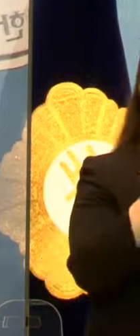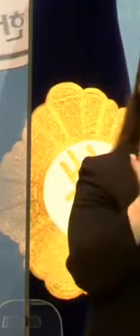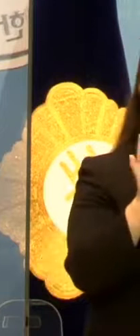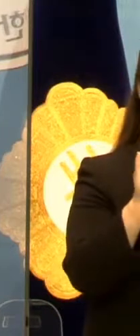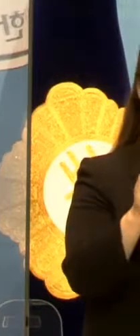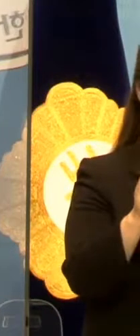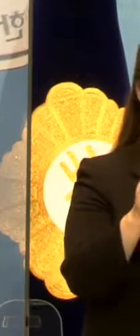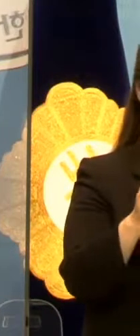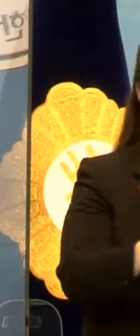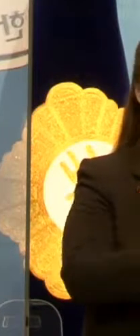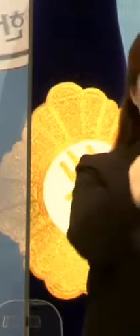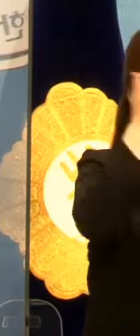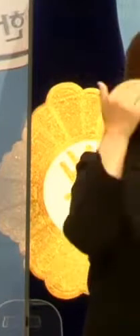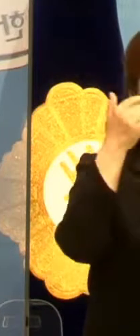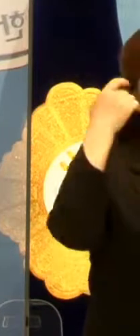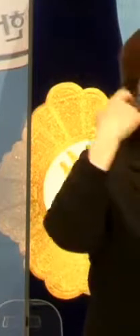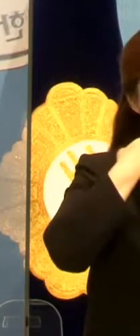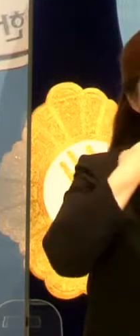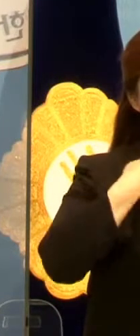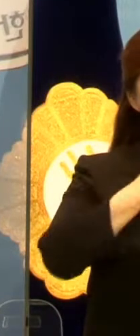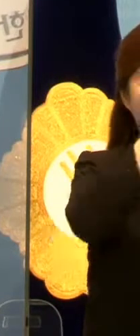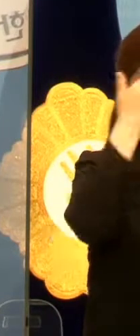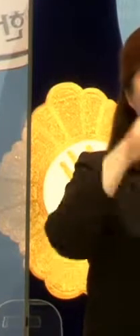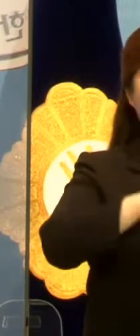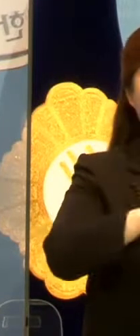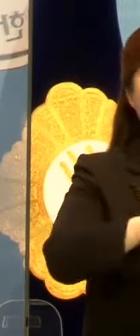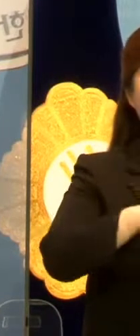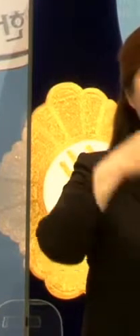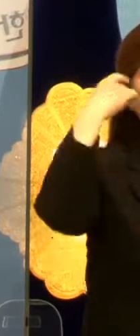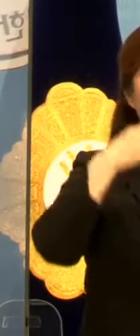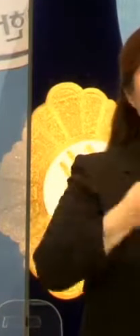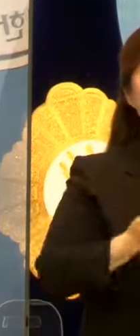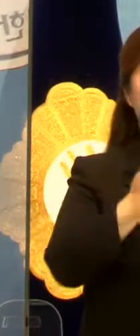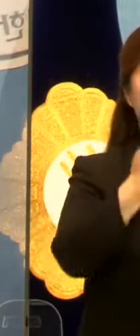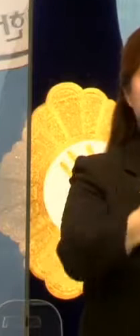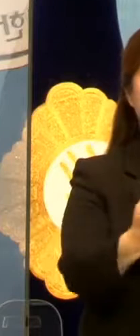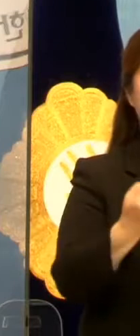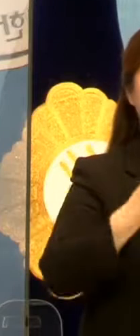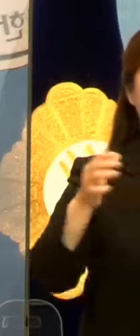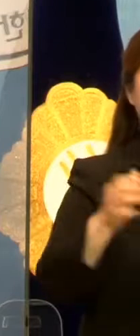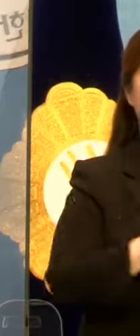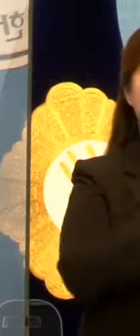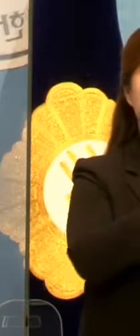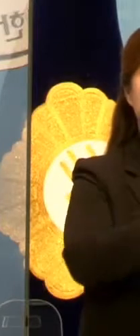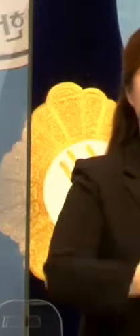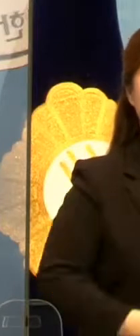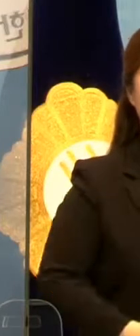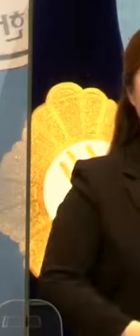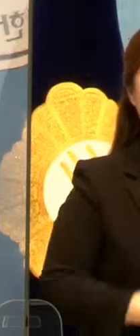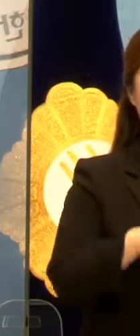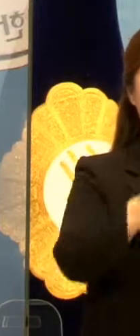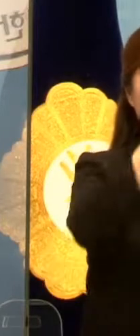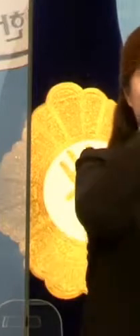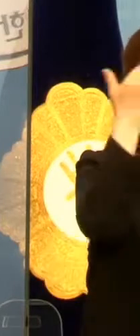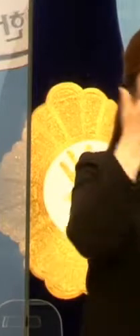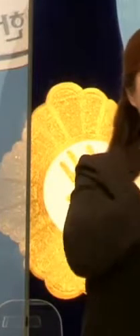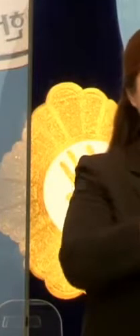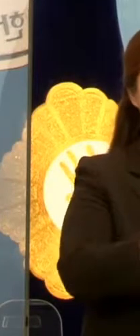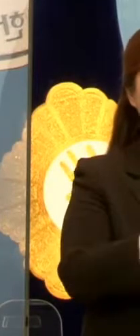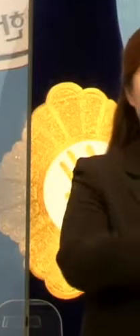감각하고 청년을 감 각하는 더불어 민주당이 되는데 있는 힘을 다 보태 도록 하겠습니다 먼저 청년들이 겪는